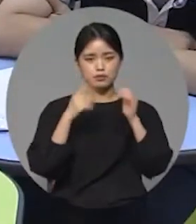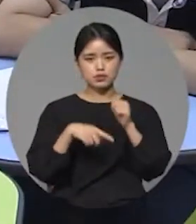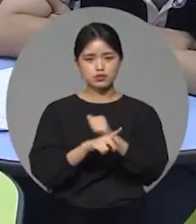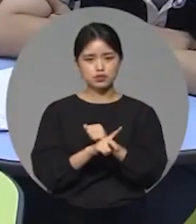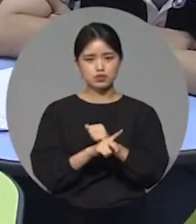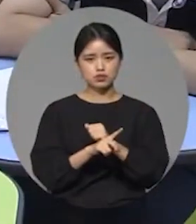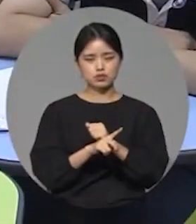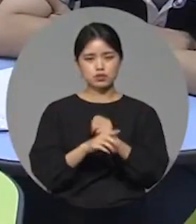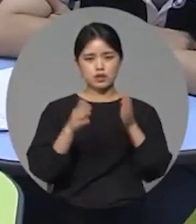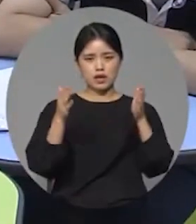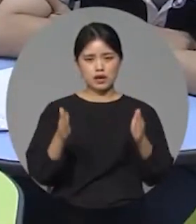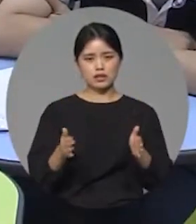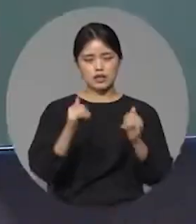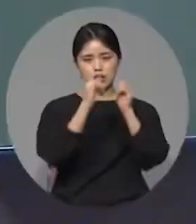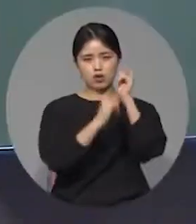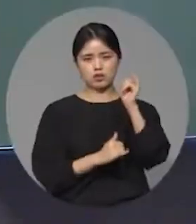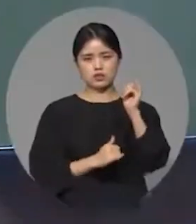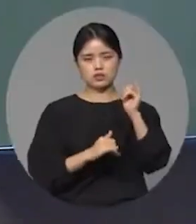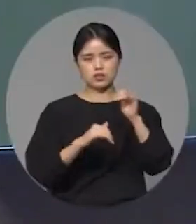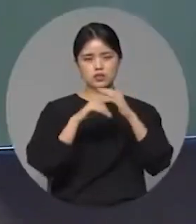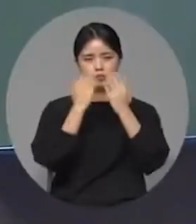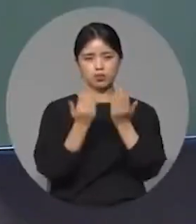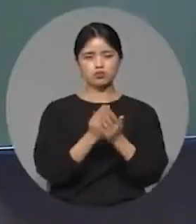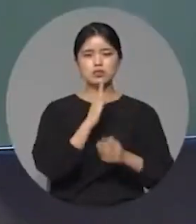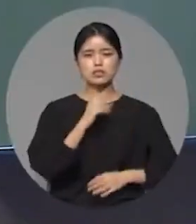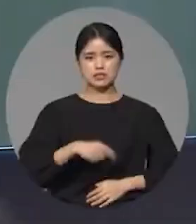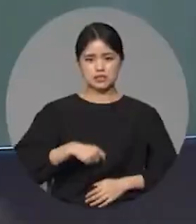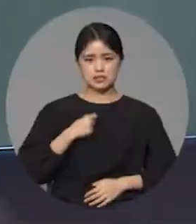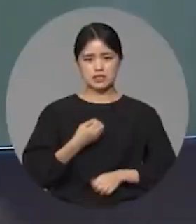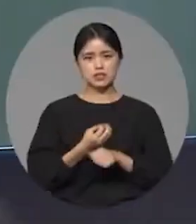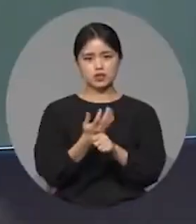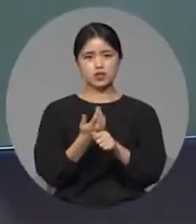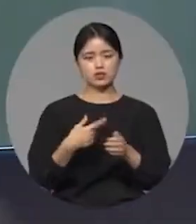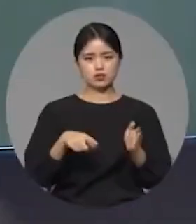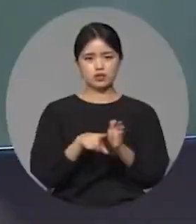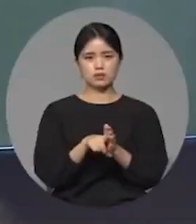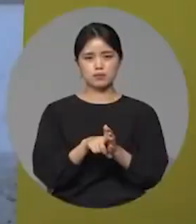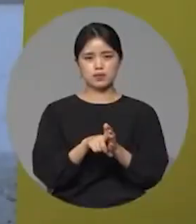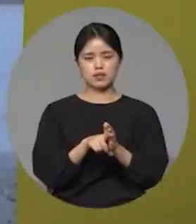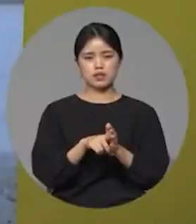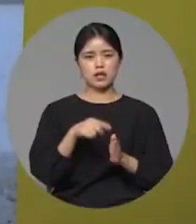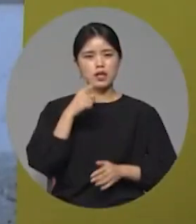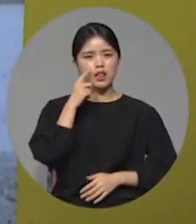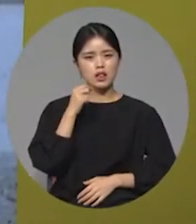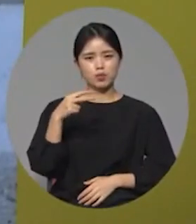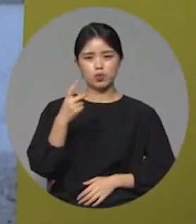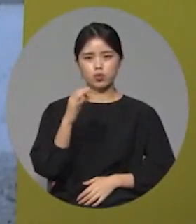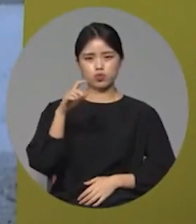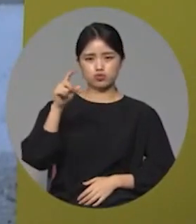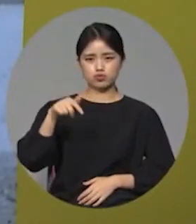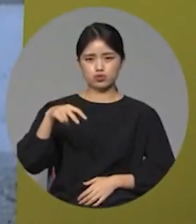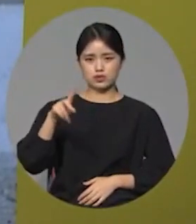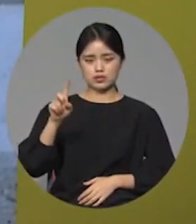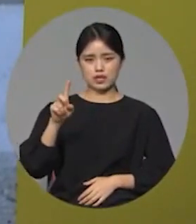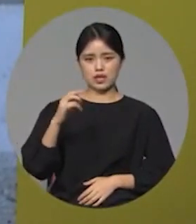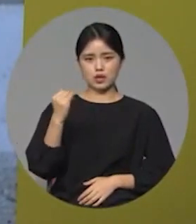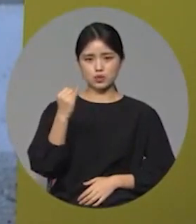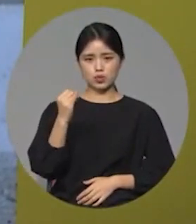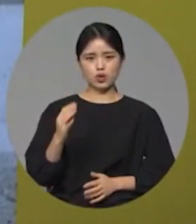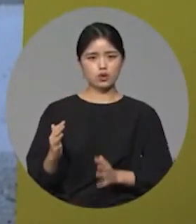양국의 역사를 있는 그대로 전하기 위해서입니다. 일본식 사찰 동국사에 소녀상이 세워진